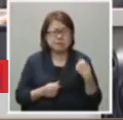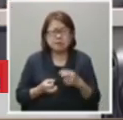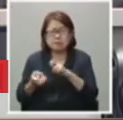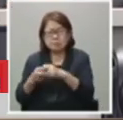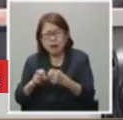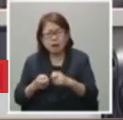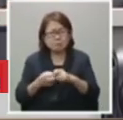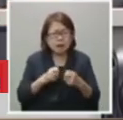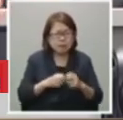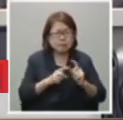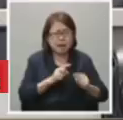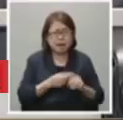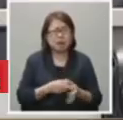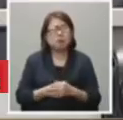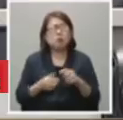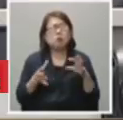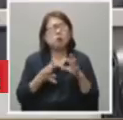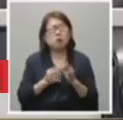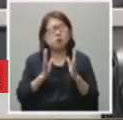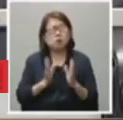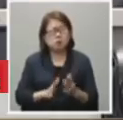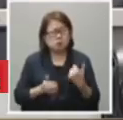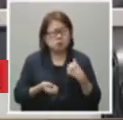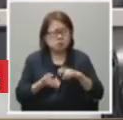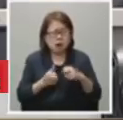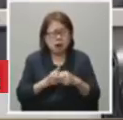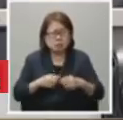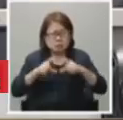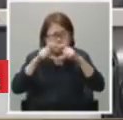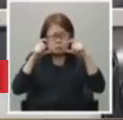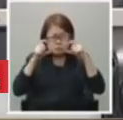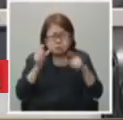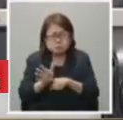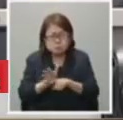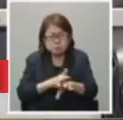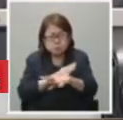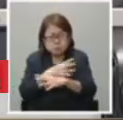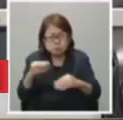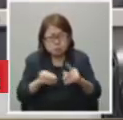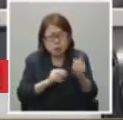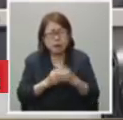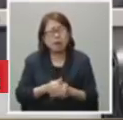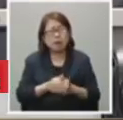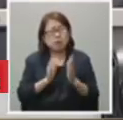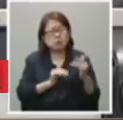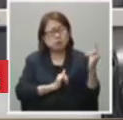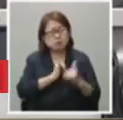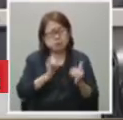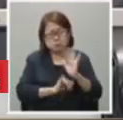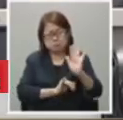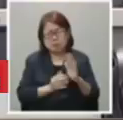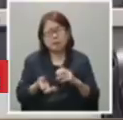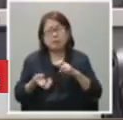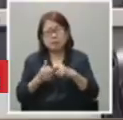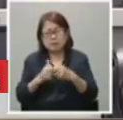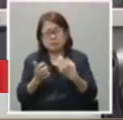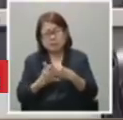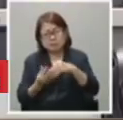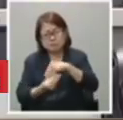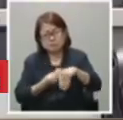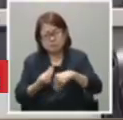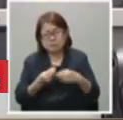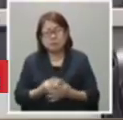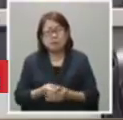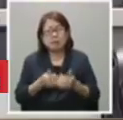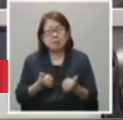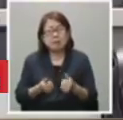อกประชาชนได้ว่าก็เป็นเพราะนักท่องเที่ยวมันใหม่มาเศรษฐกิจมันก็เลยเป็นอย่างนี้เศรษฐกิจโลกรำไม่ดีนอกจากโทษปีโทษ